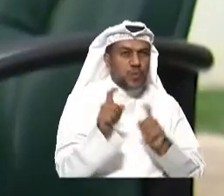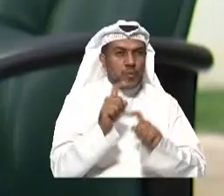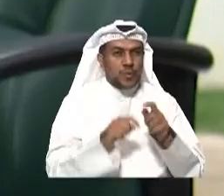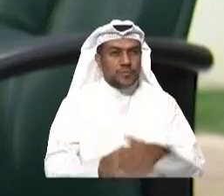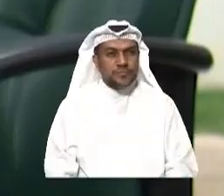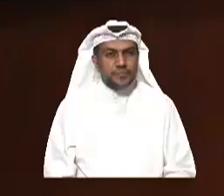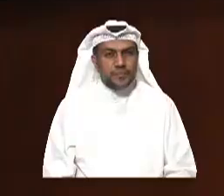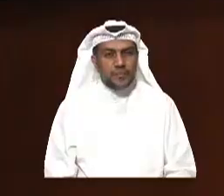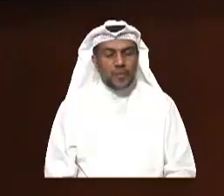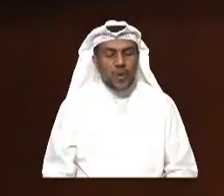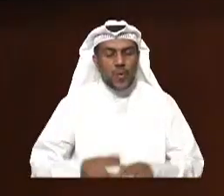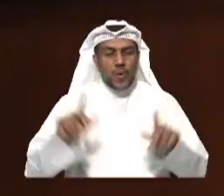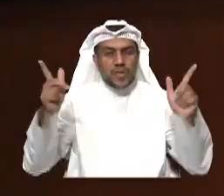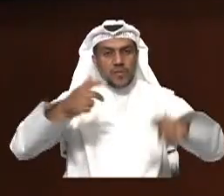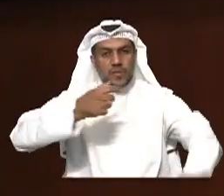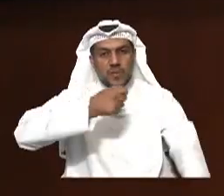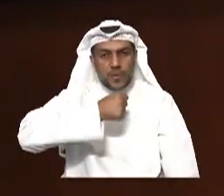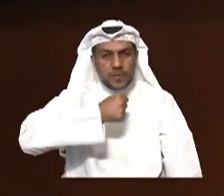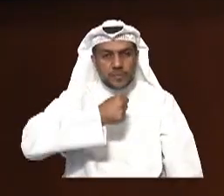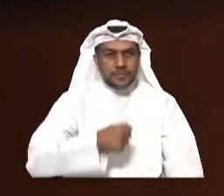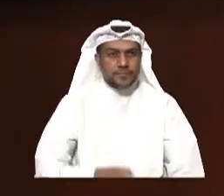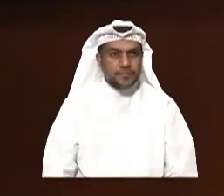نواف شراكي تجزم دوله الكويت